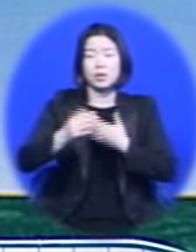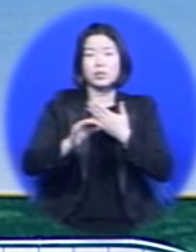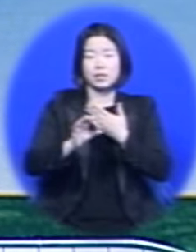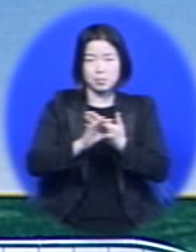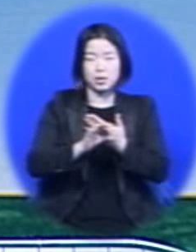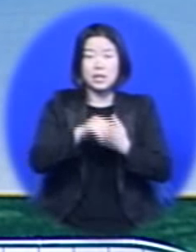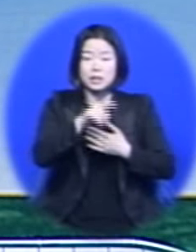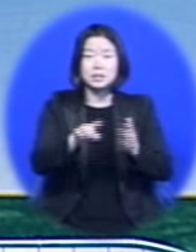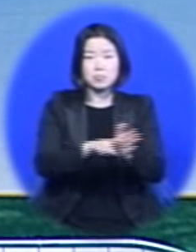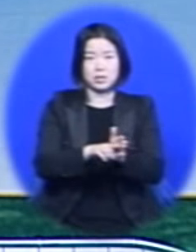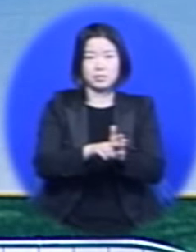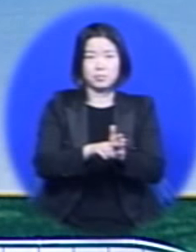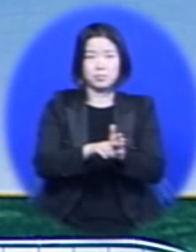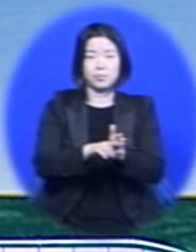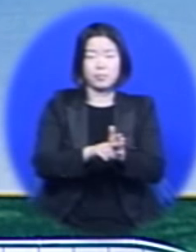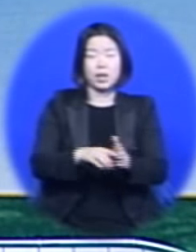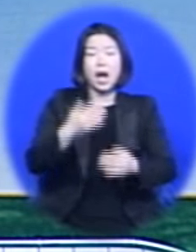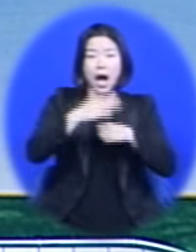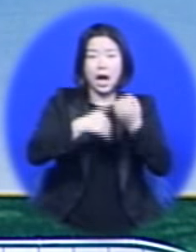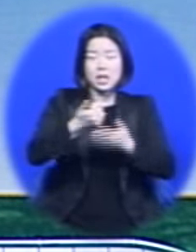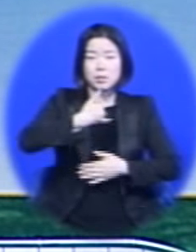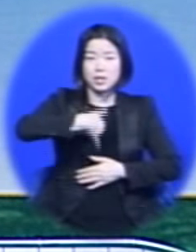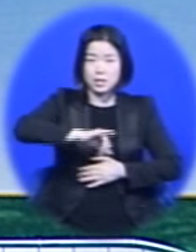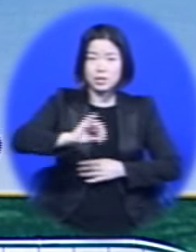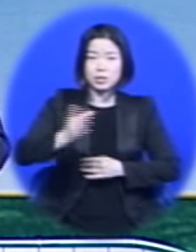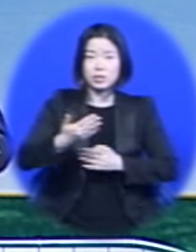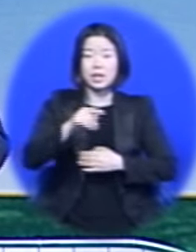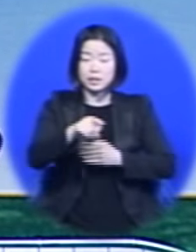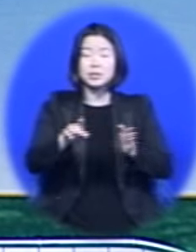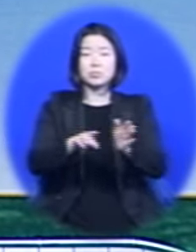믿음입니다. 하나님의 아들과 딸이 되었다는 믿음은